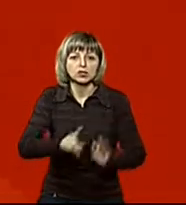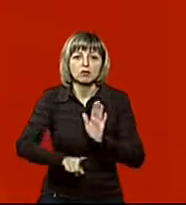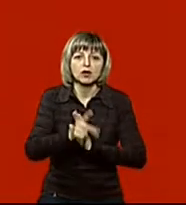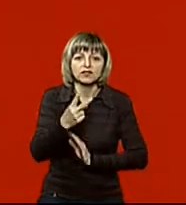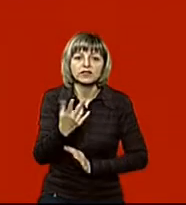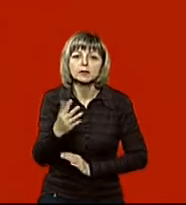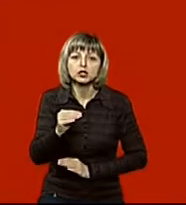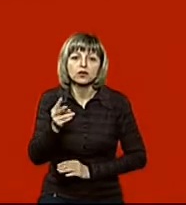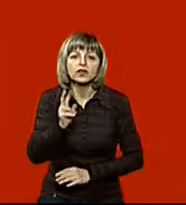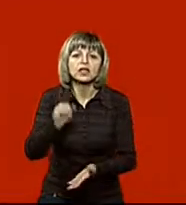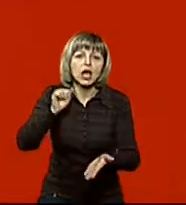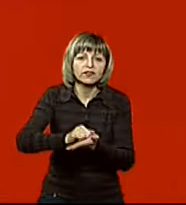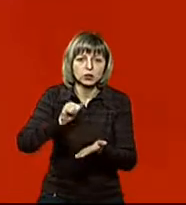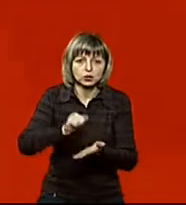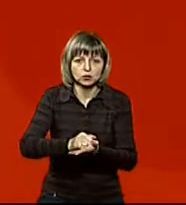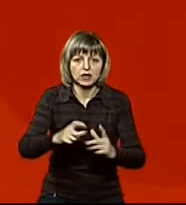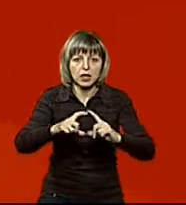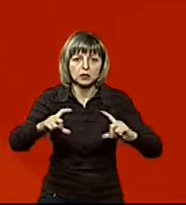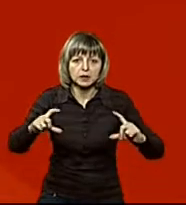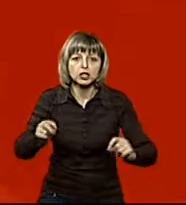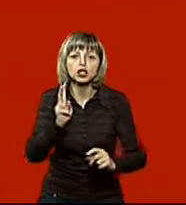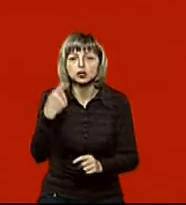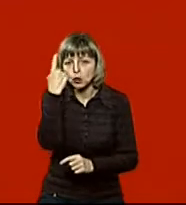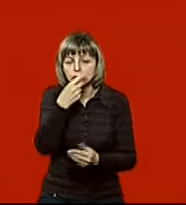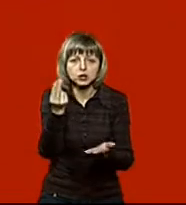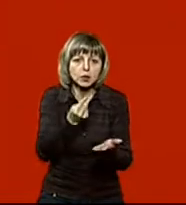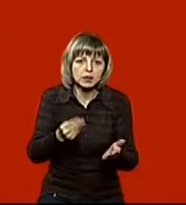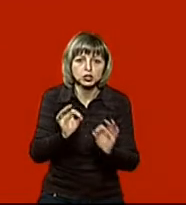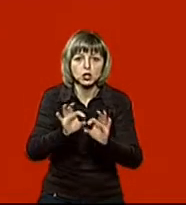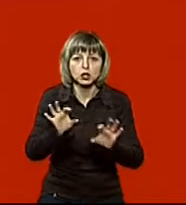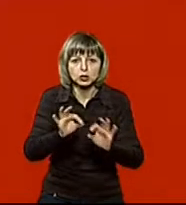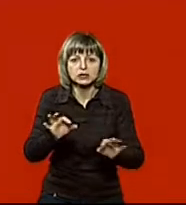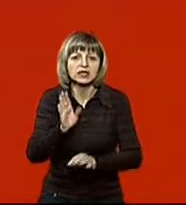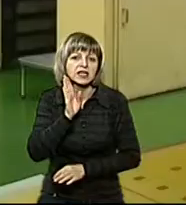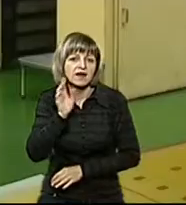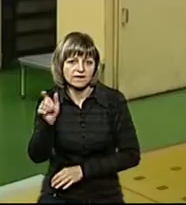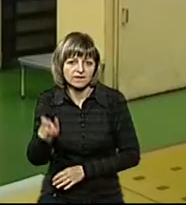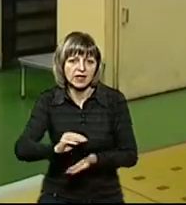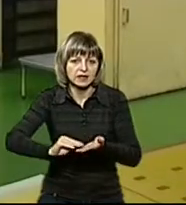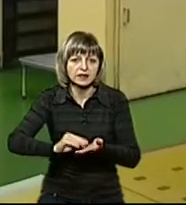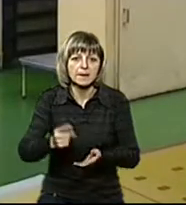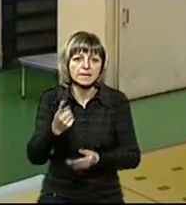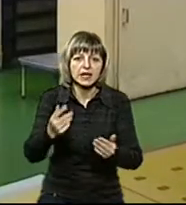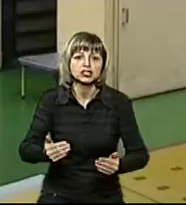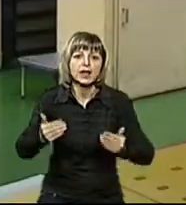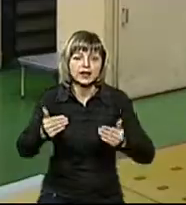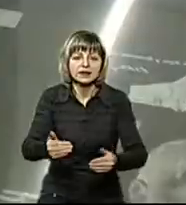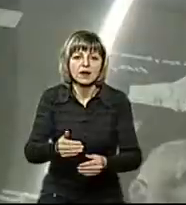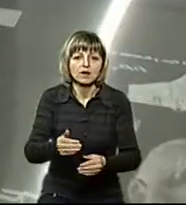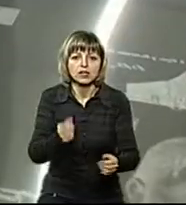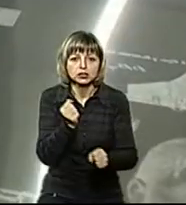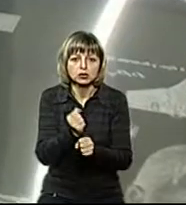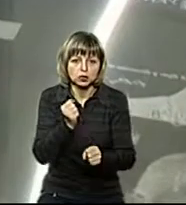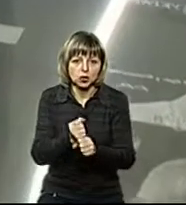жовтня. Як виготовляють банкноту та хто на ній зображений, розкаже Влада Прізова. Перший етап виготовлення купюри